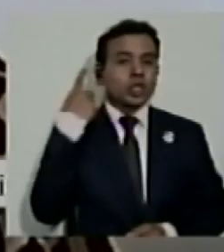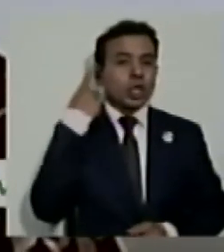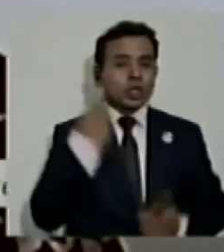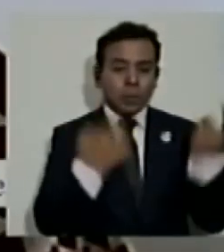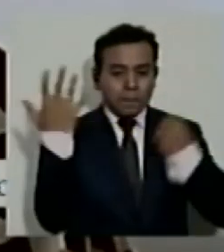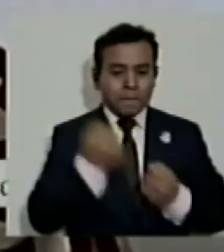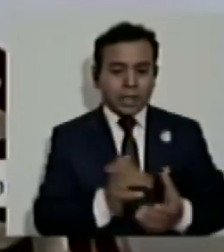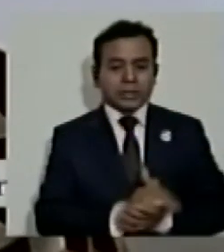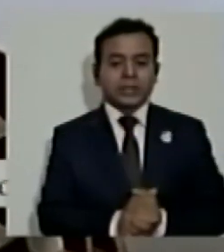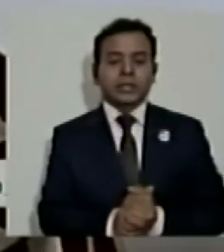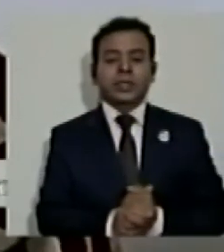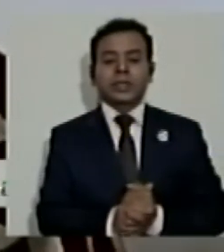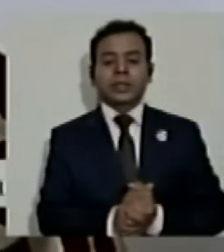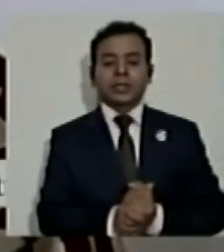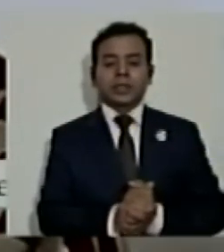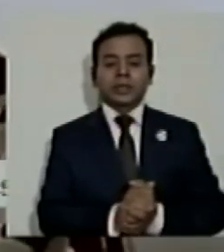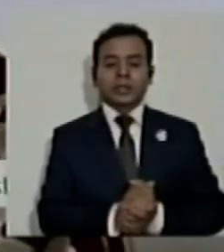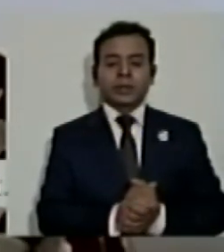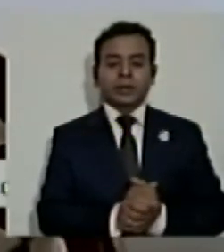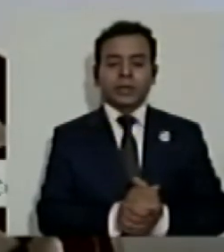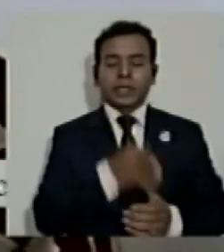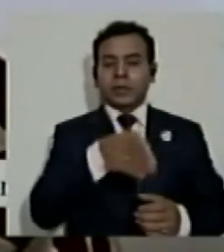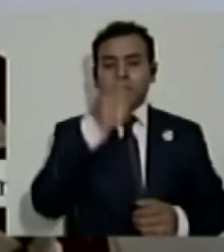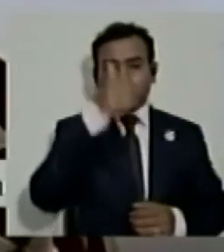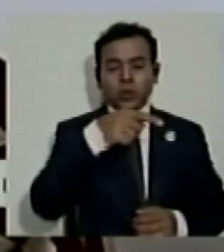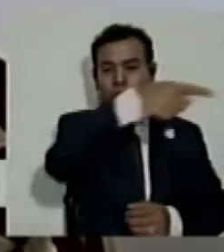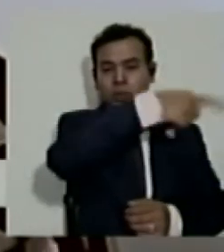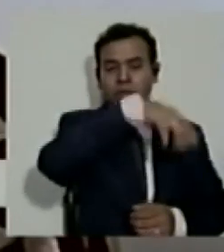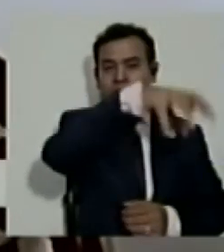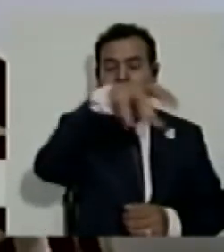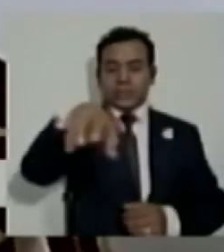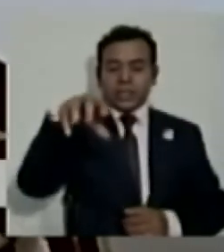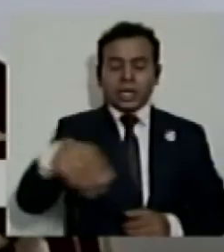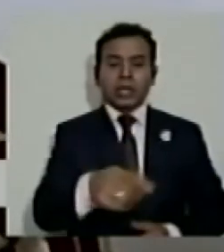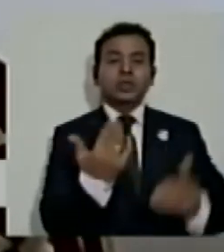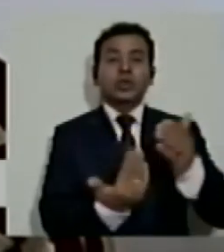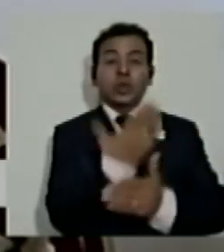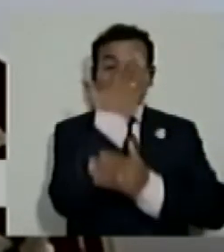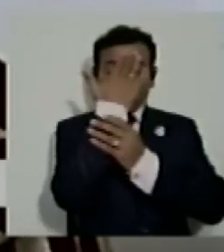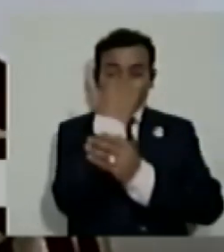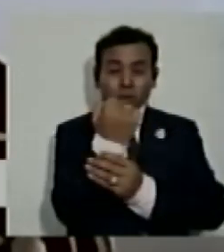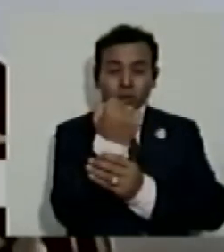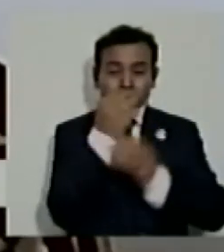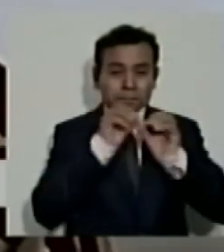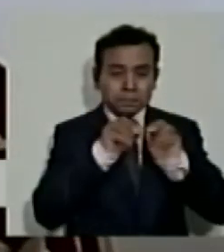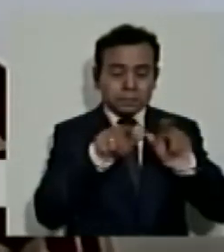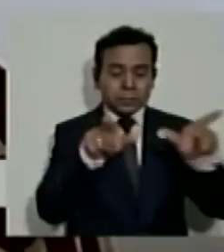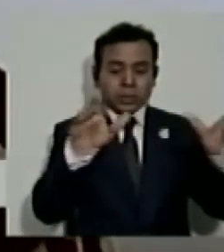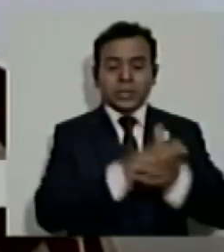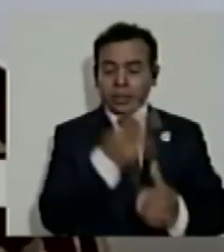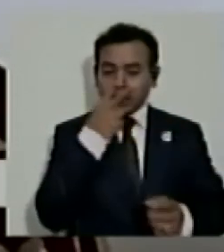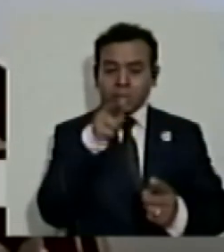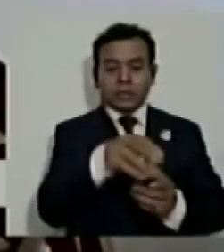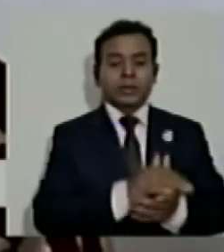জেলা ভিত্তিক বিশ্লেষণে নতুন রোগী যারা সংক্রমিত হয়েছেন সেখানে আমরা দেখতে পেয়েছি এখনো সবচেয়ে বেশি সংখ্যায় রয়েছেন ঢাকা